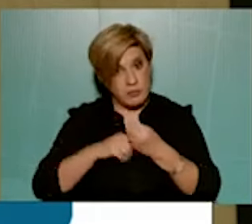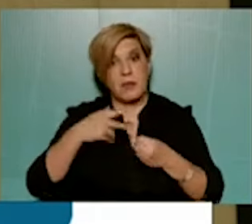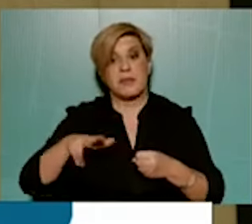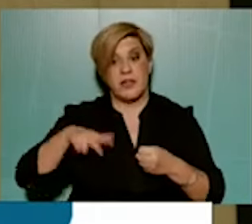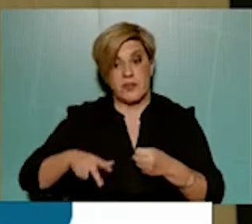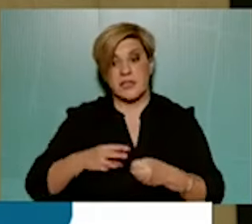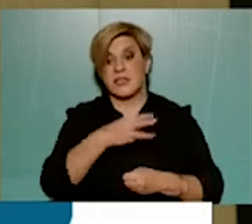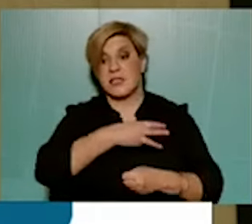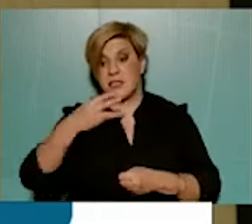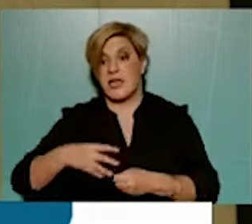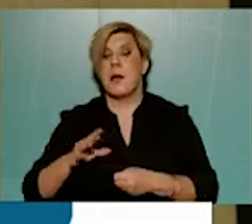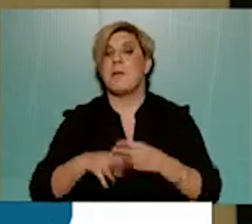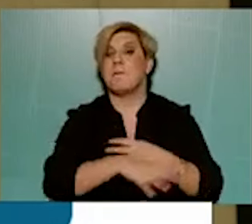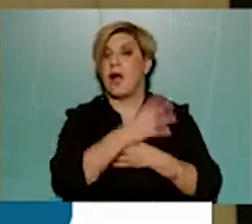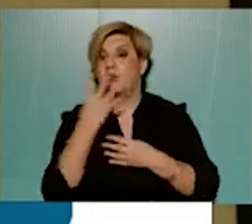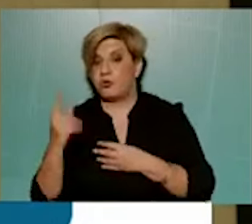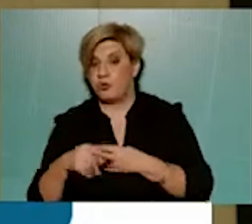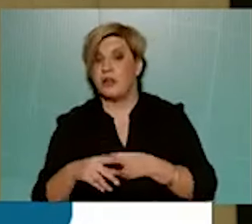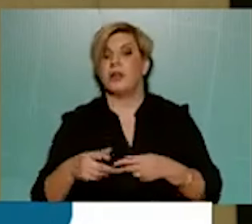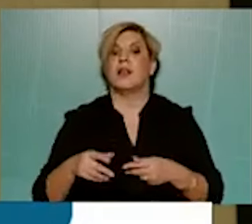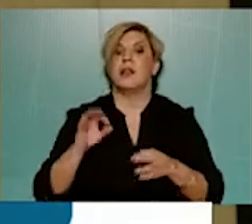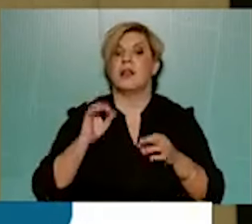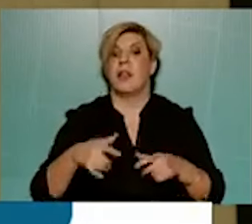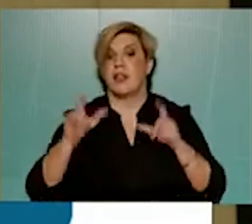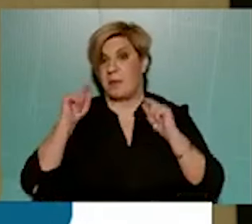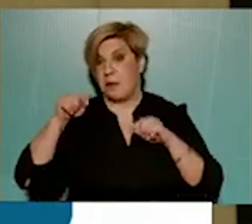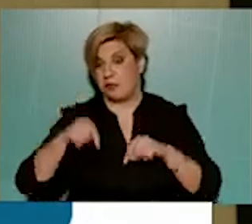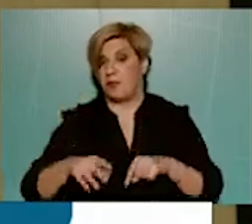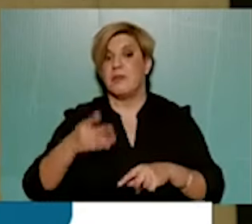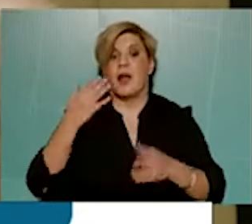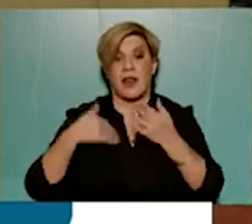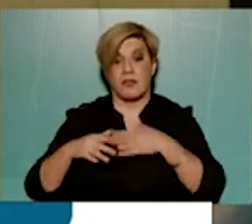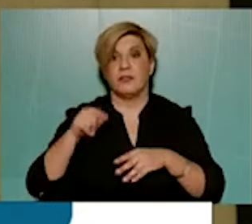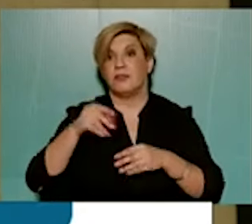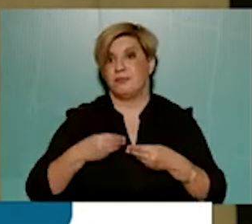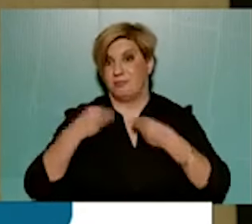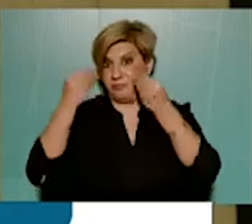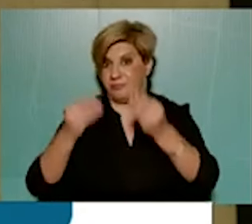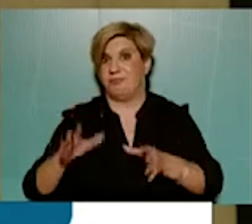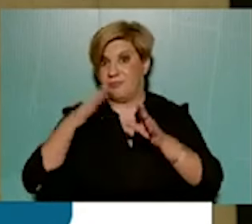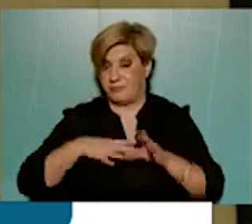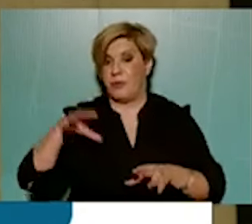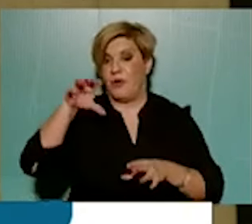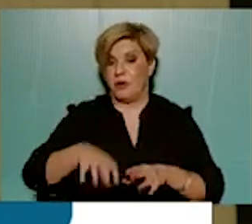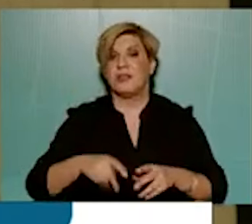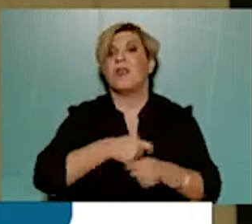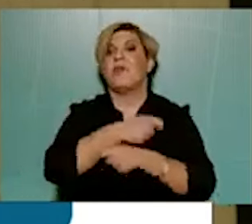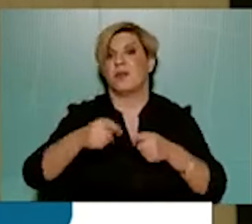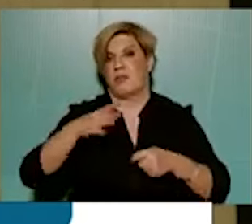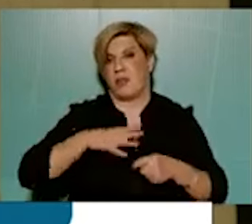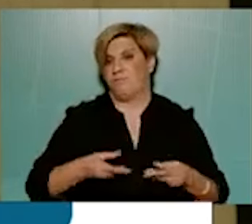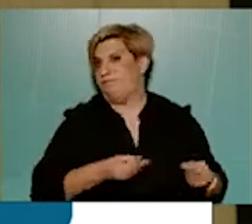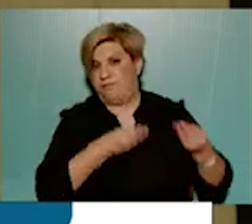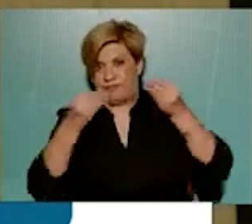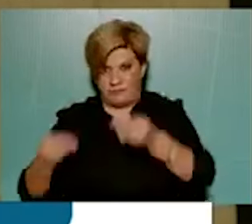την κυβέρνηση ΣΥΡΙΖΑ, το ΠΑΣΟΚ, τη Νέα Δημοκρατία φυσικά τώρα, την παράδοση δηλαδή του χώρου της ΔΕΘ στους επιχειρηματικούς